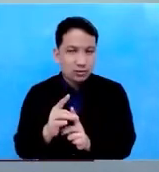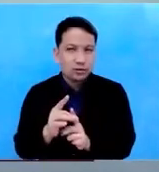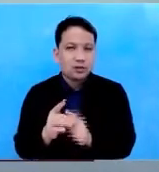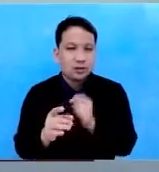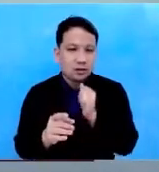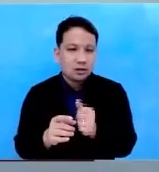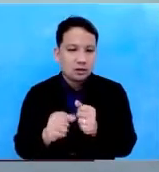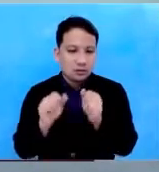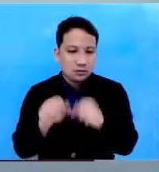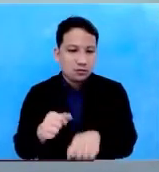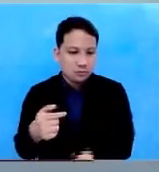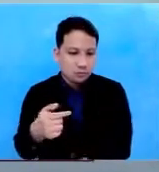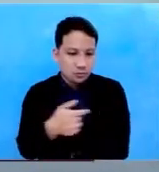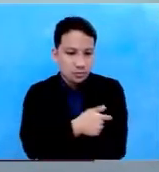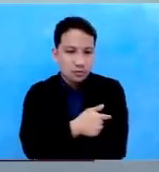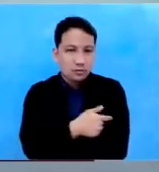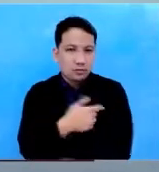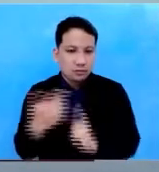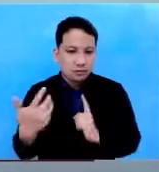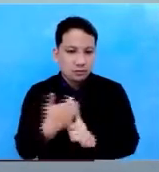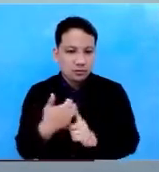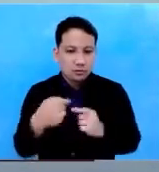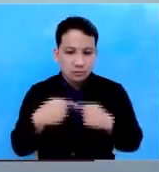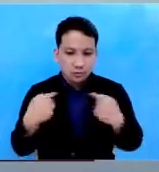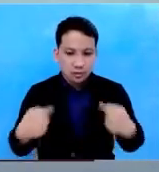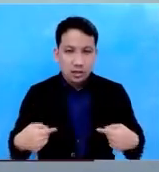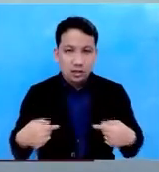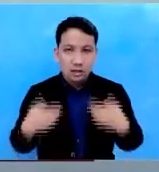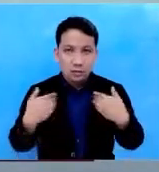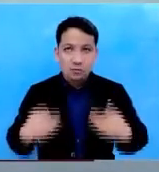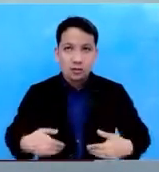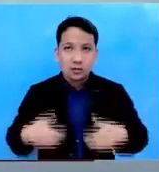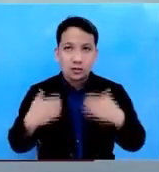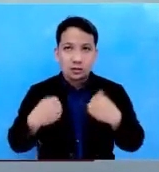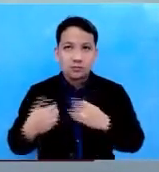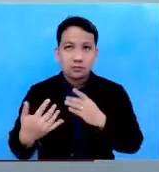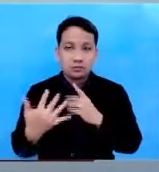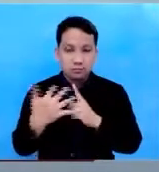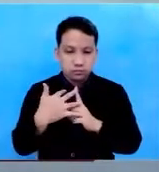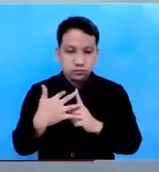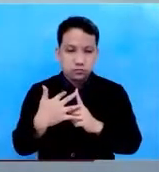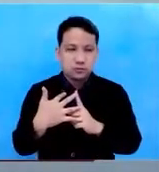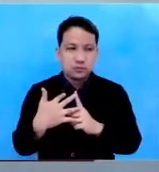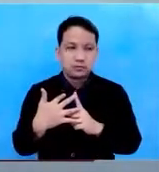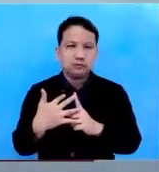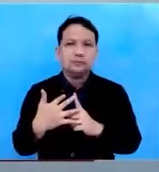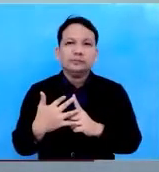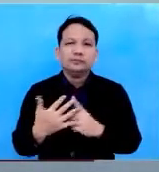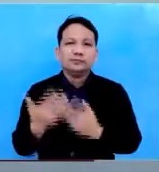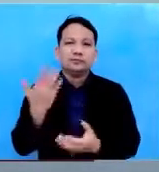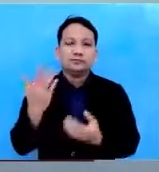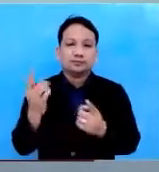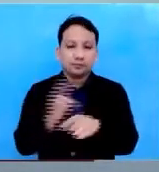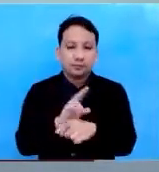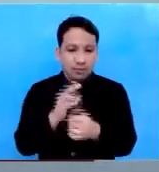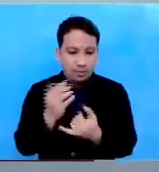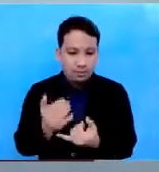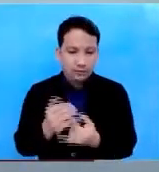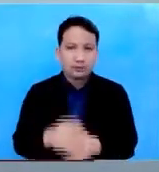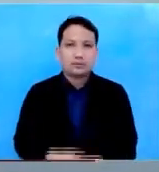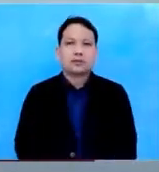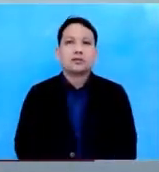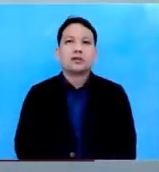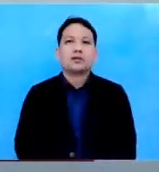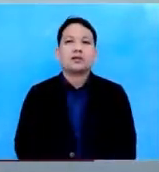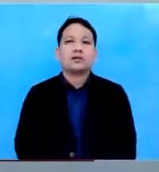kaya nitong i-evade ang antibodies ng mga anti-COVID-19 drug therapies na ginagamit sa ngayon. Ayon po